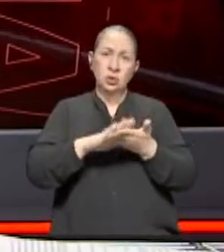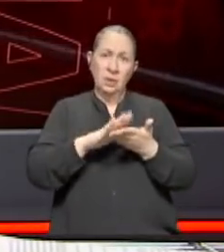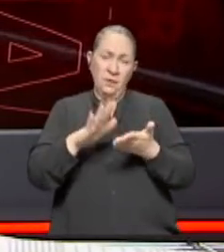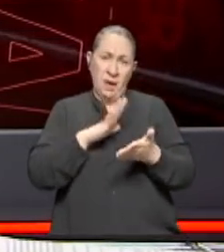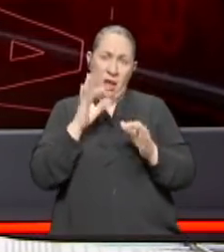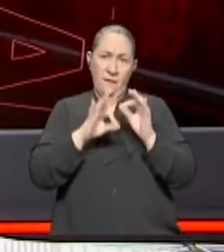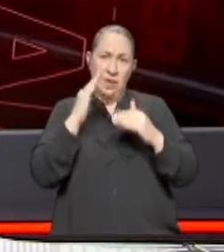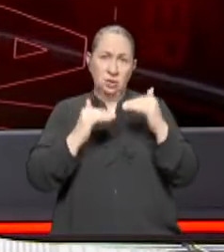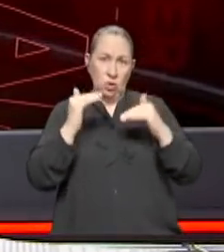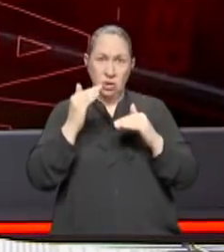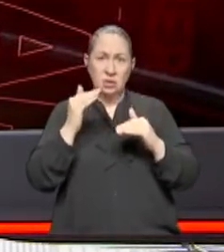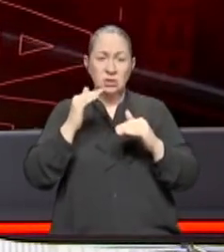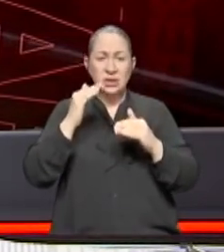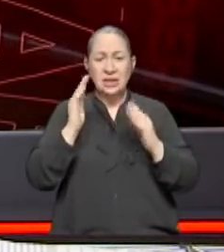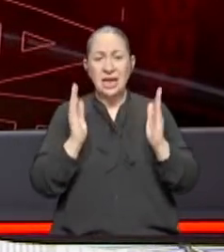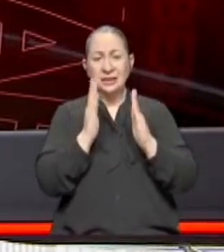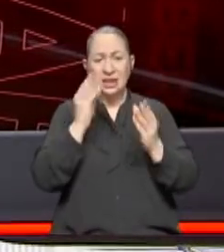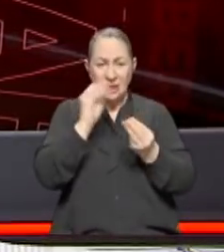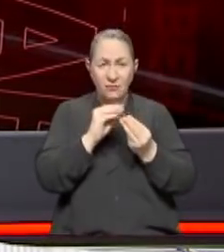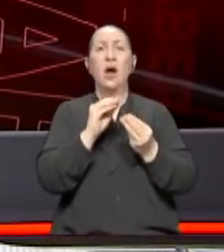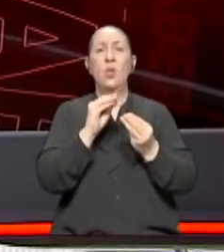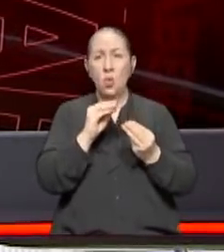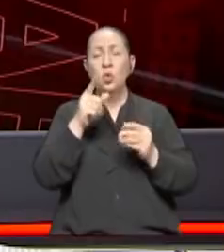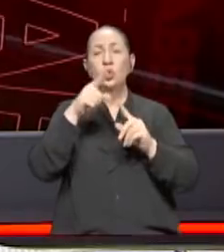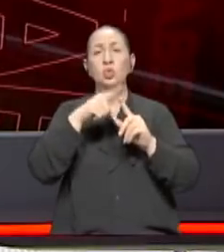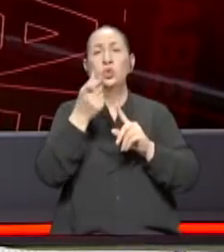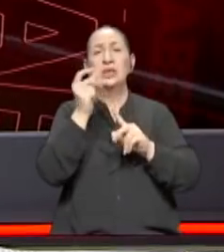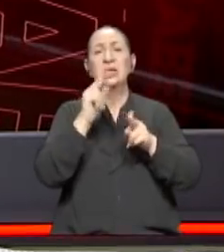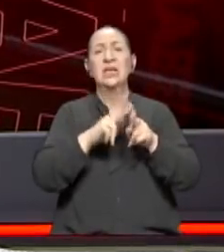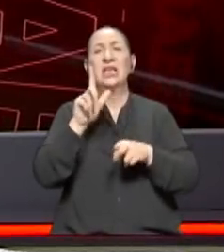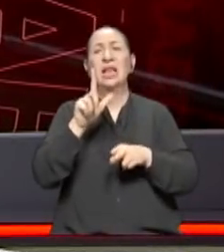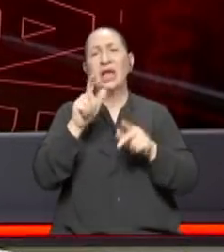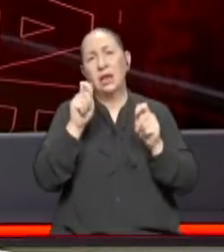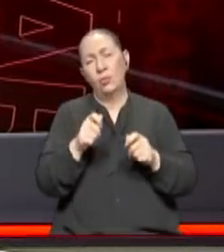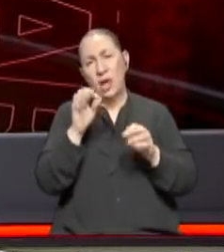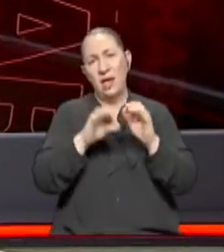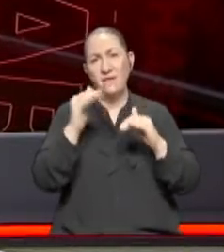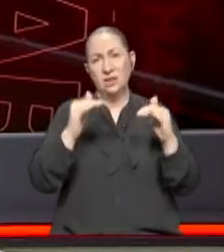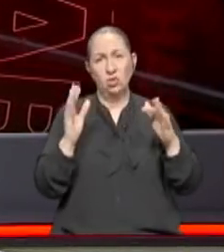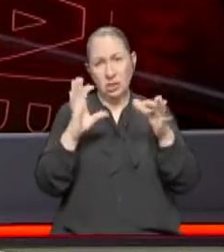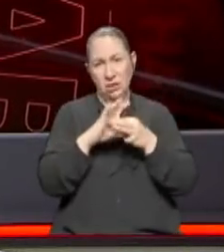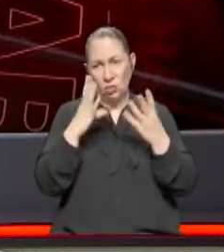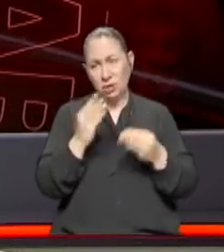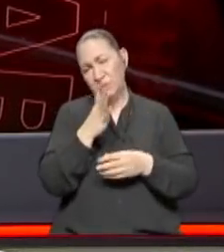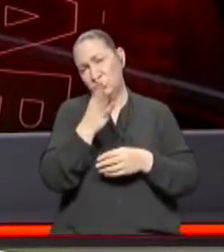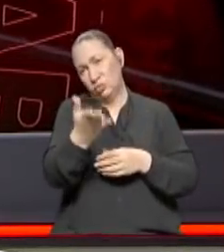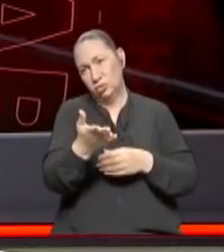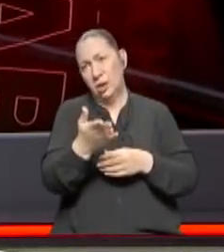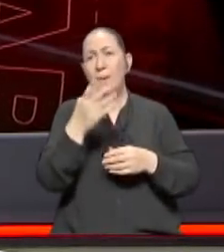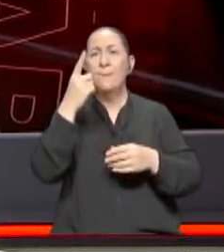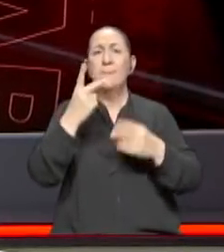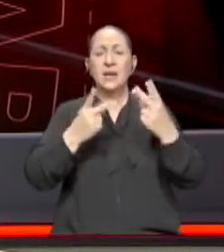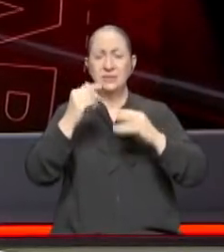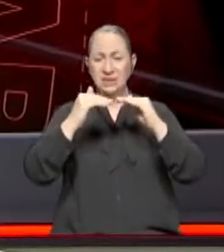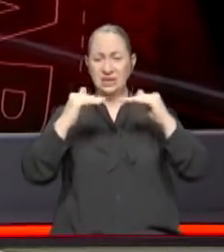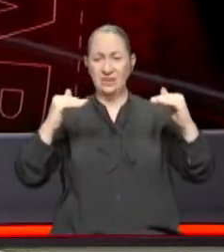var enflasyon karşısında ezilip ezilmemesiyle ilgili. Onda da zaten TÜİK gerekeni yapıyor enflasyonla ilgili olarak biliyorsunuz. Belli bir